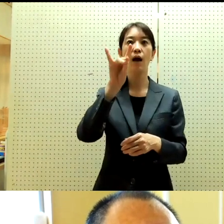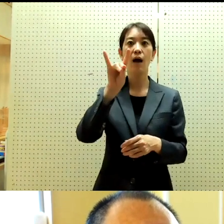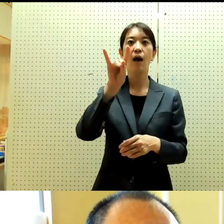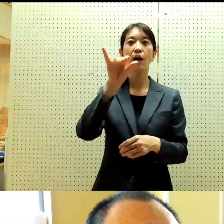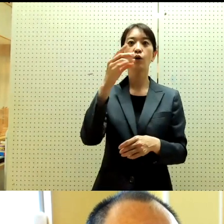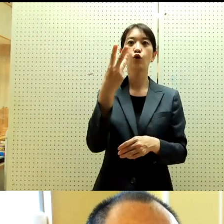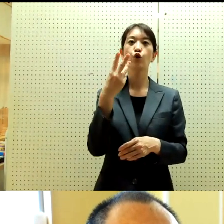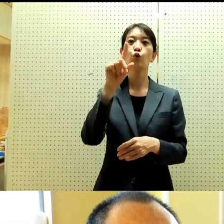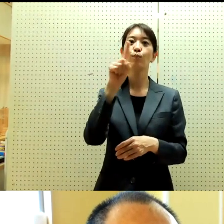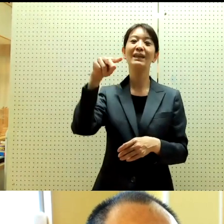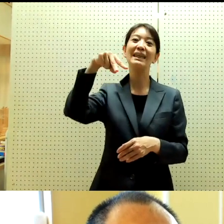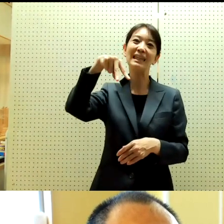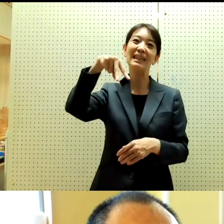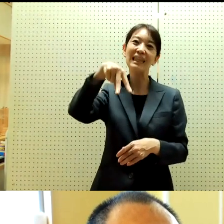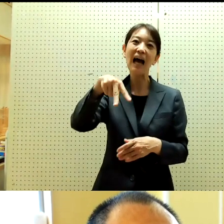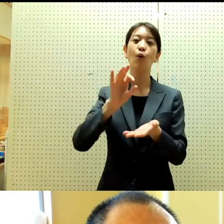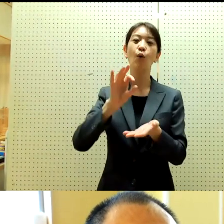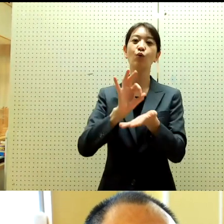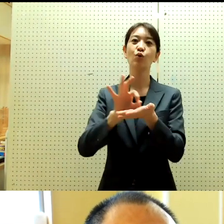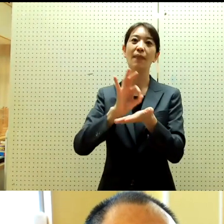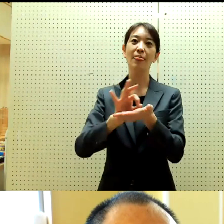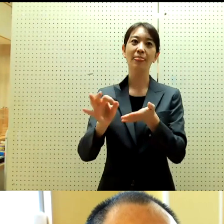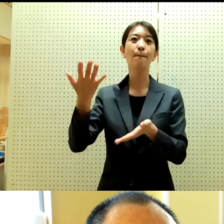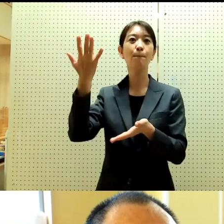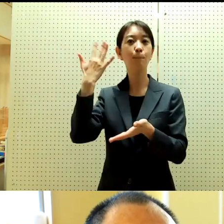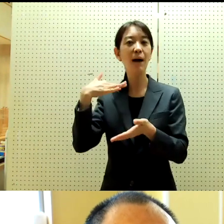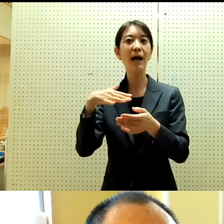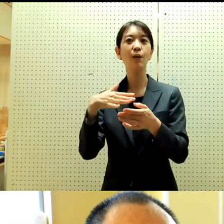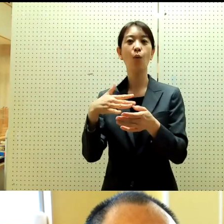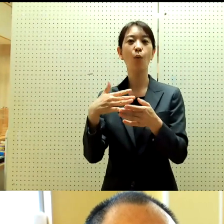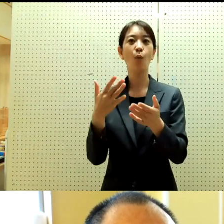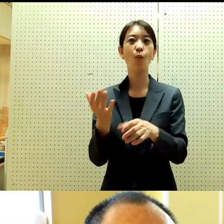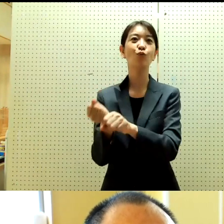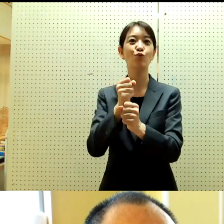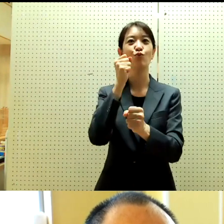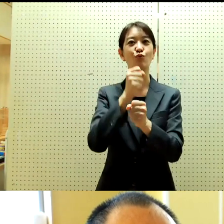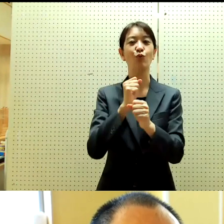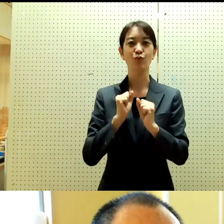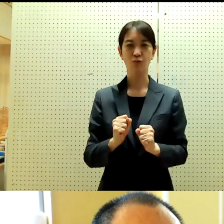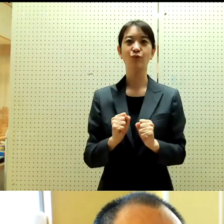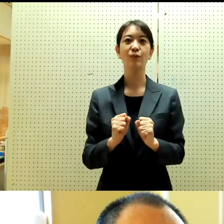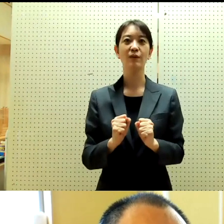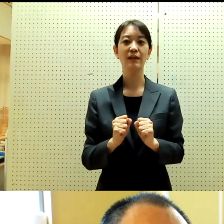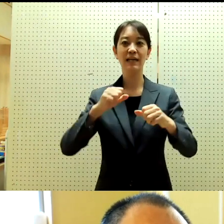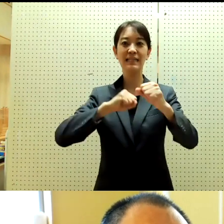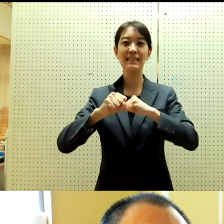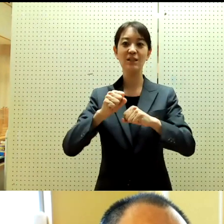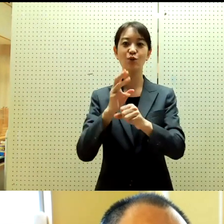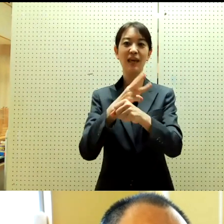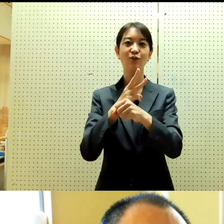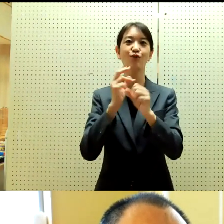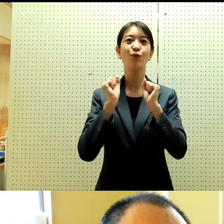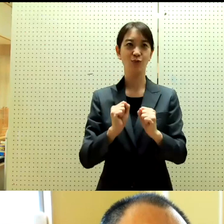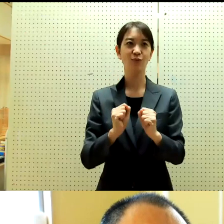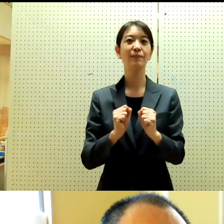をしていいですよっていうような話をしたりだとか、あと自由研究が、どの学校でもあると思うんですけれども、